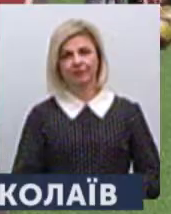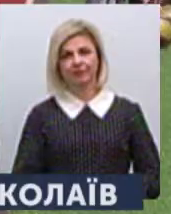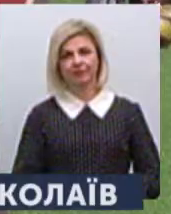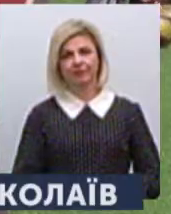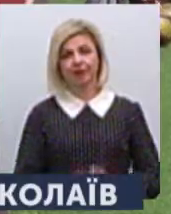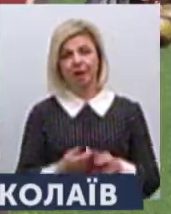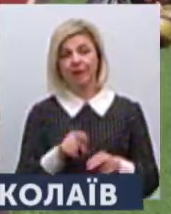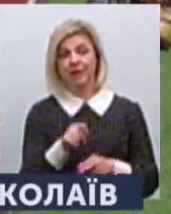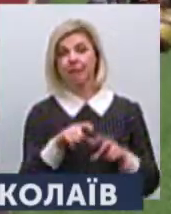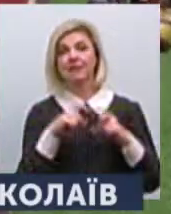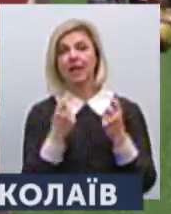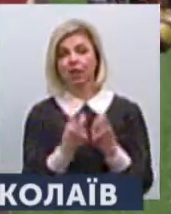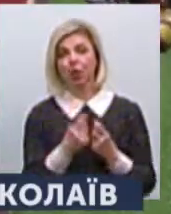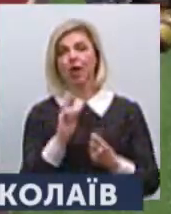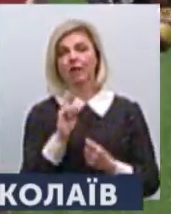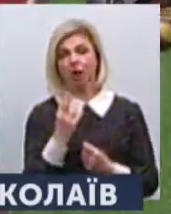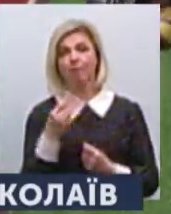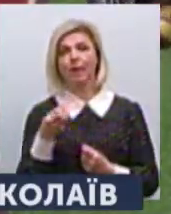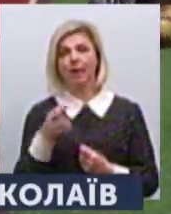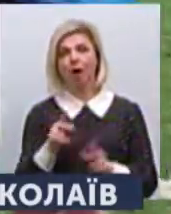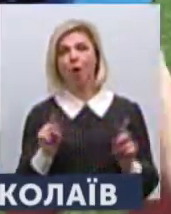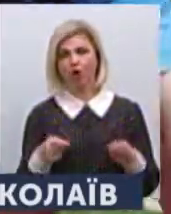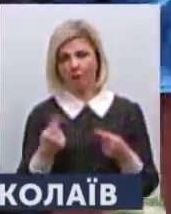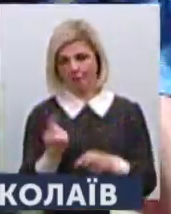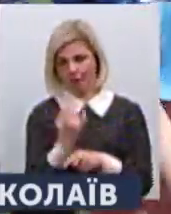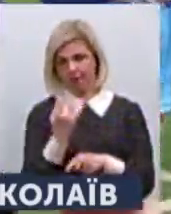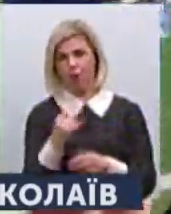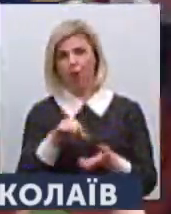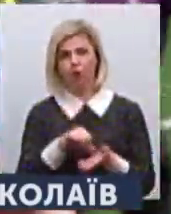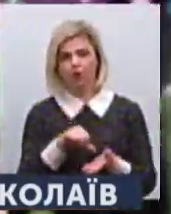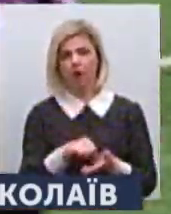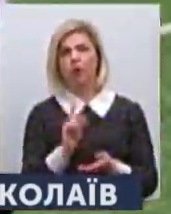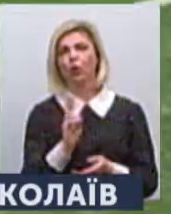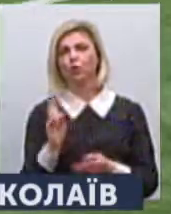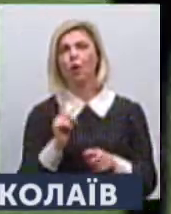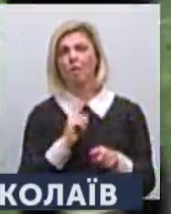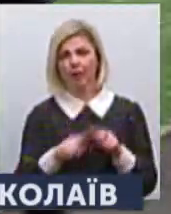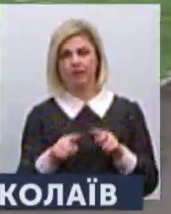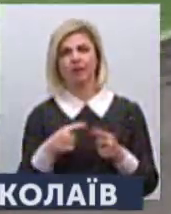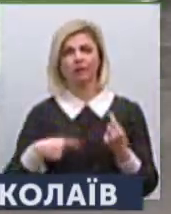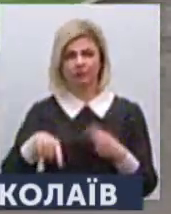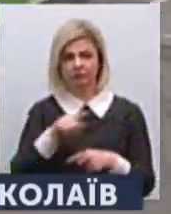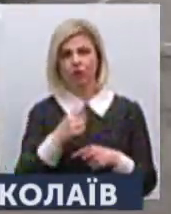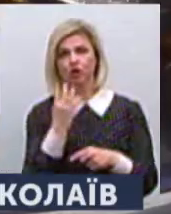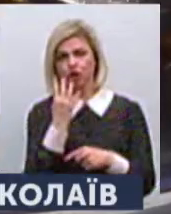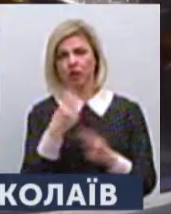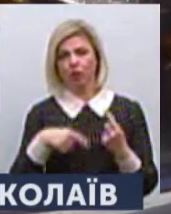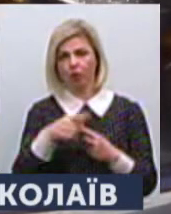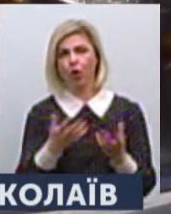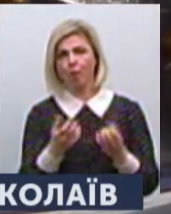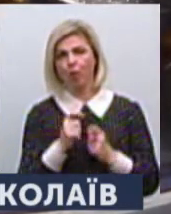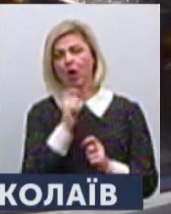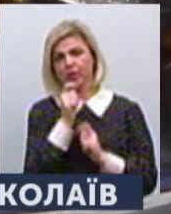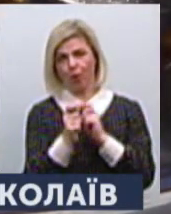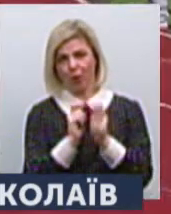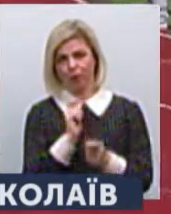На цьому стадіоні Миколаївську милю організували вперше. Учасники, які найшвидше долали 4 кола, отримали відзнаки та